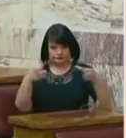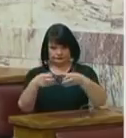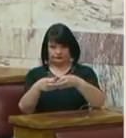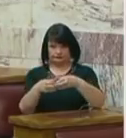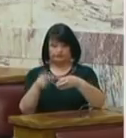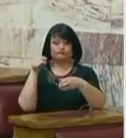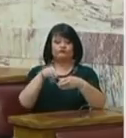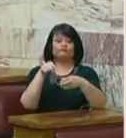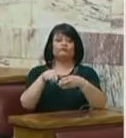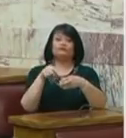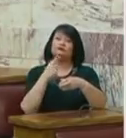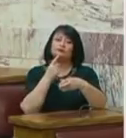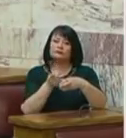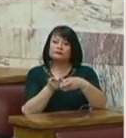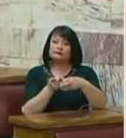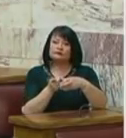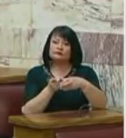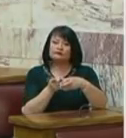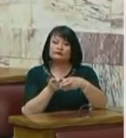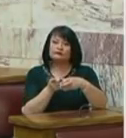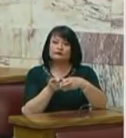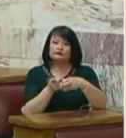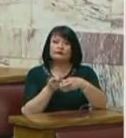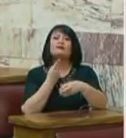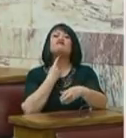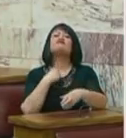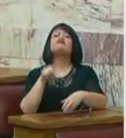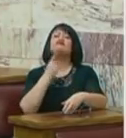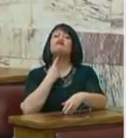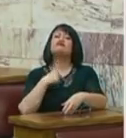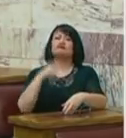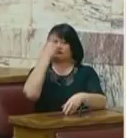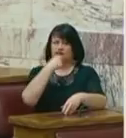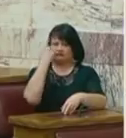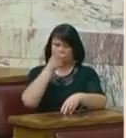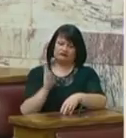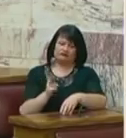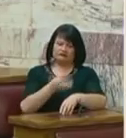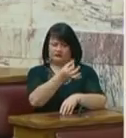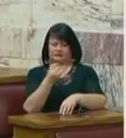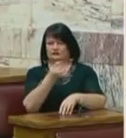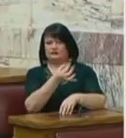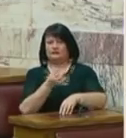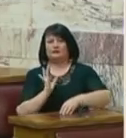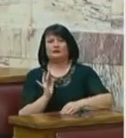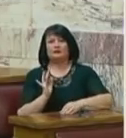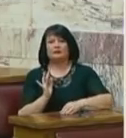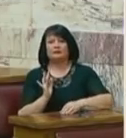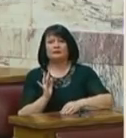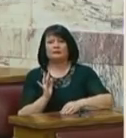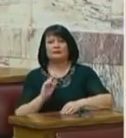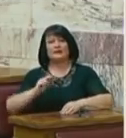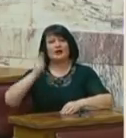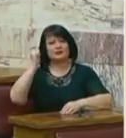των κομμάτων της αντιπολίτευσης, τα μη αρεστά πρόσωπα, τα επικίνδυνα πρόσωπα, τα πρόσωπα που ασκούν